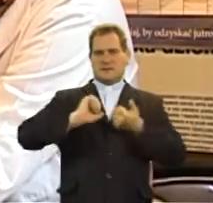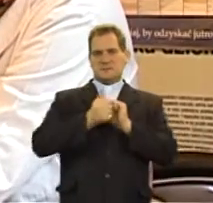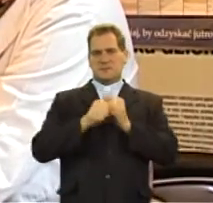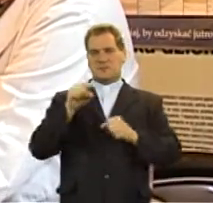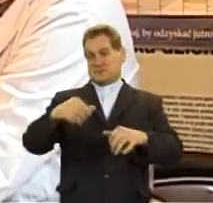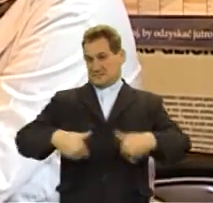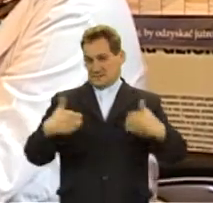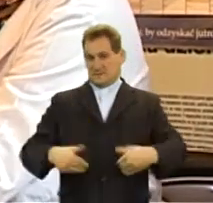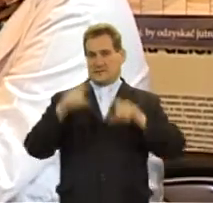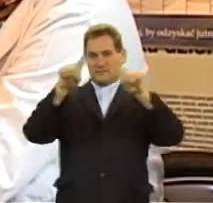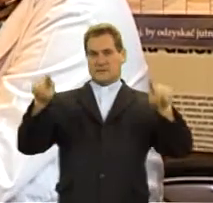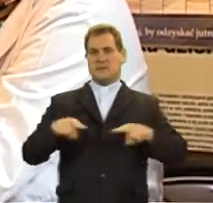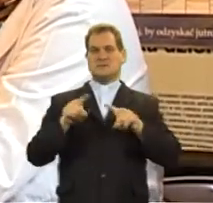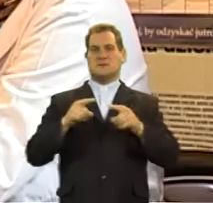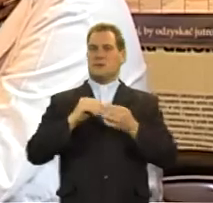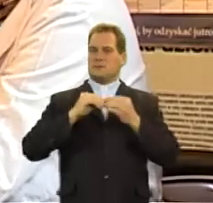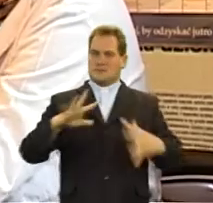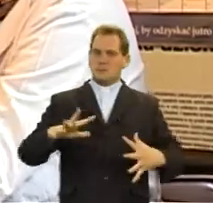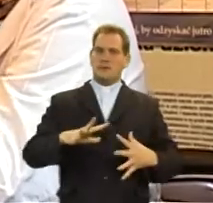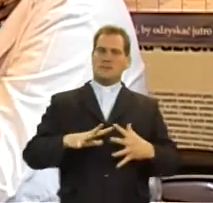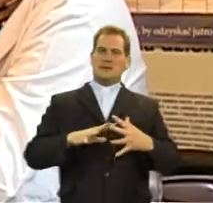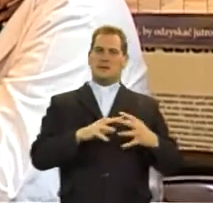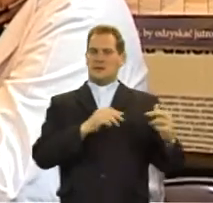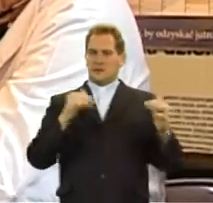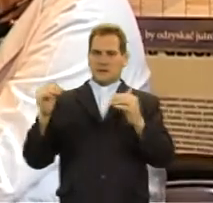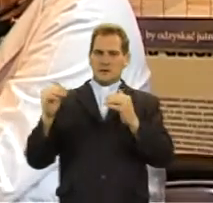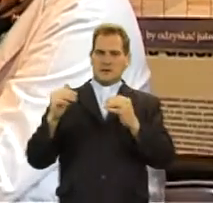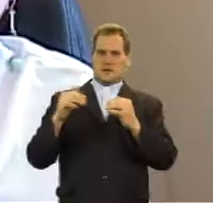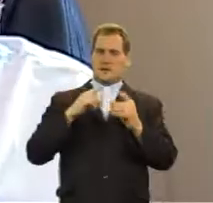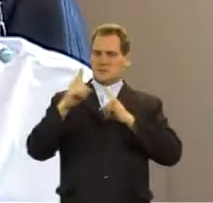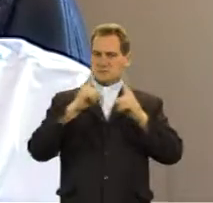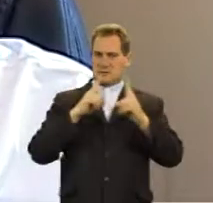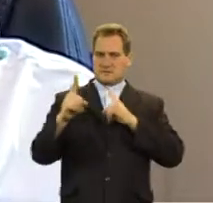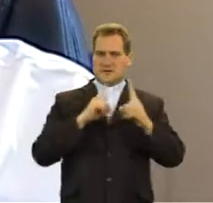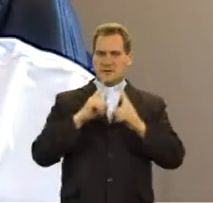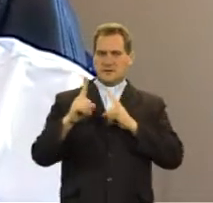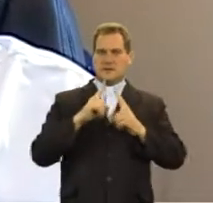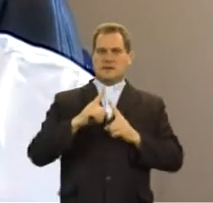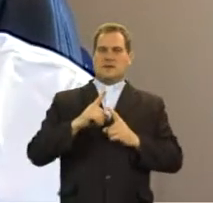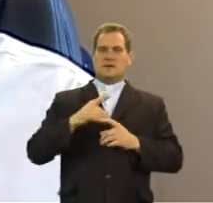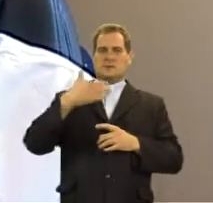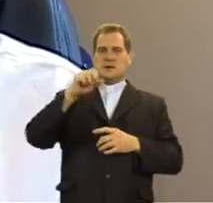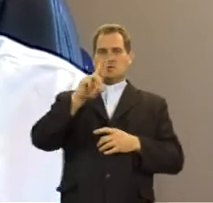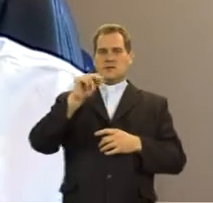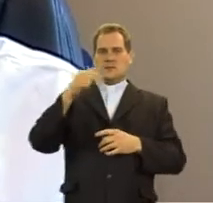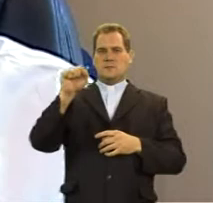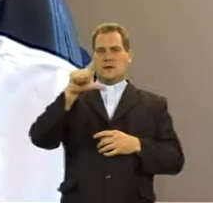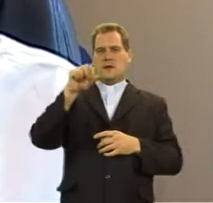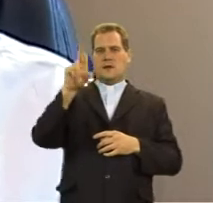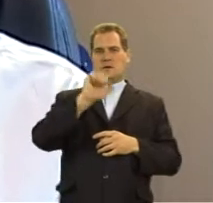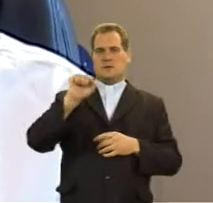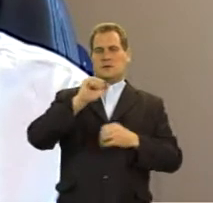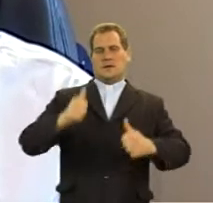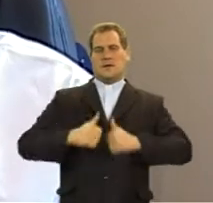przeprowadzane są bezpłatne konsultacje ze specjalistą medycyny sportowej Marzeną Larą. Akcja jest nastawiona na to, żeby jak najwięcej dzieci zachęcić